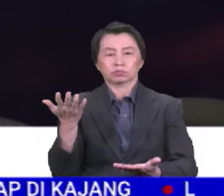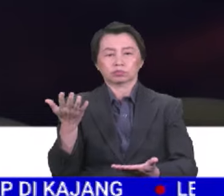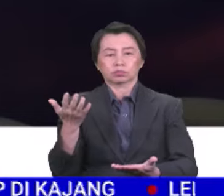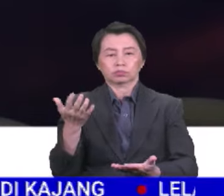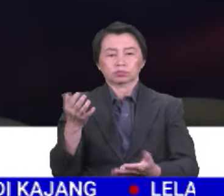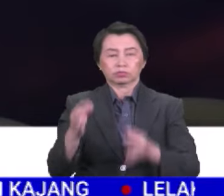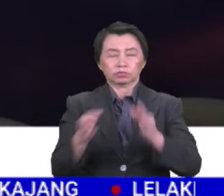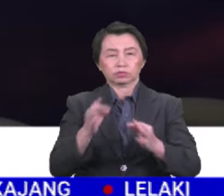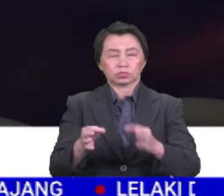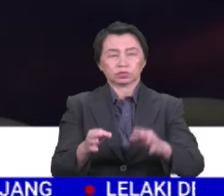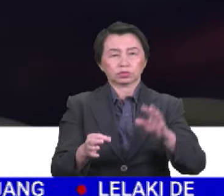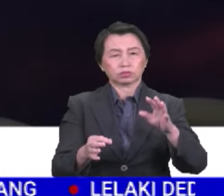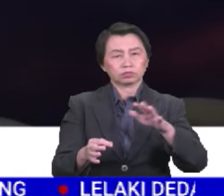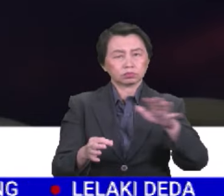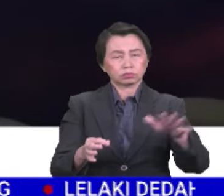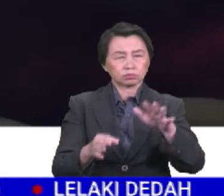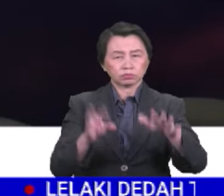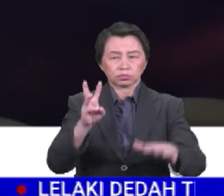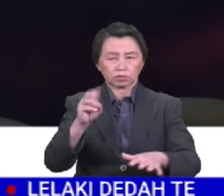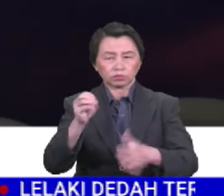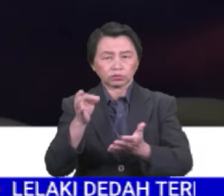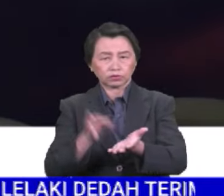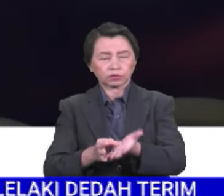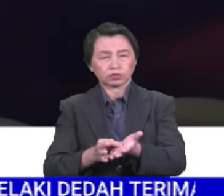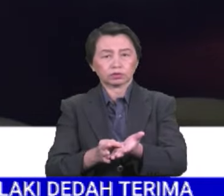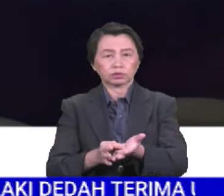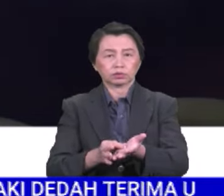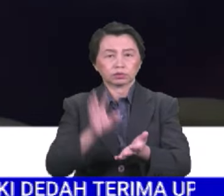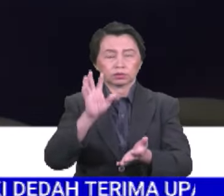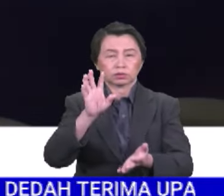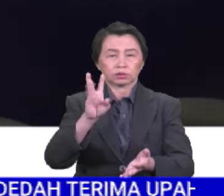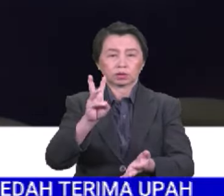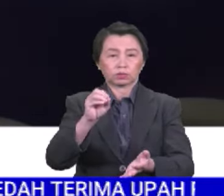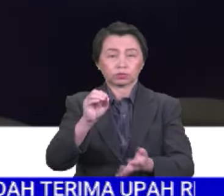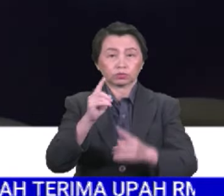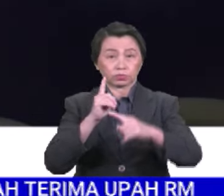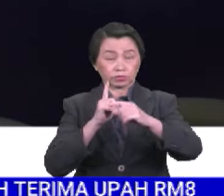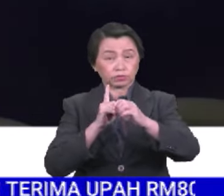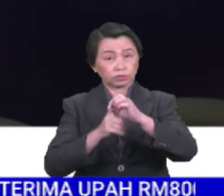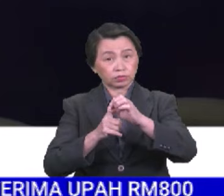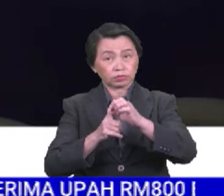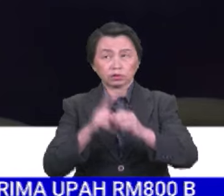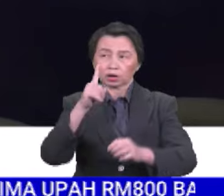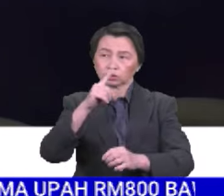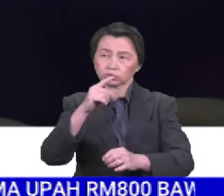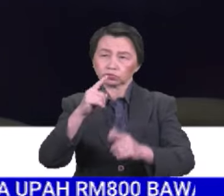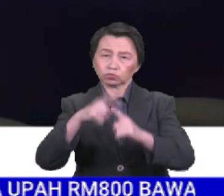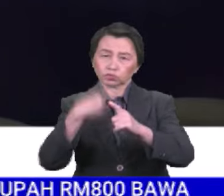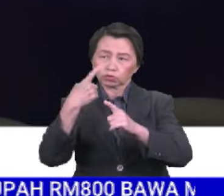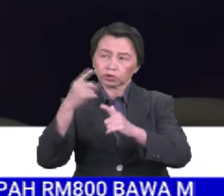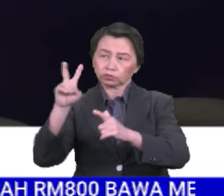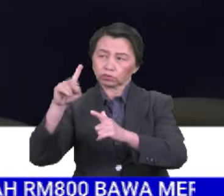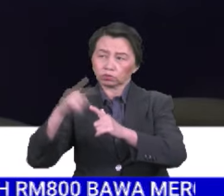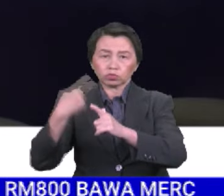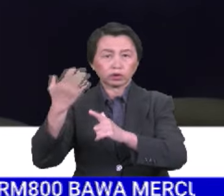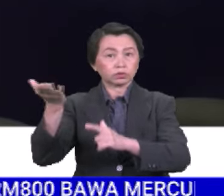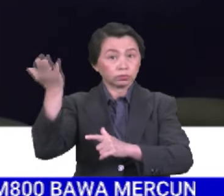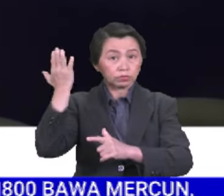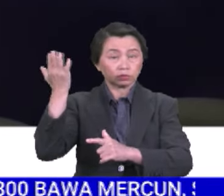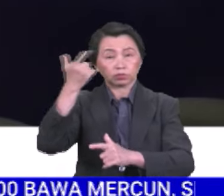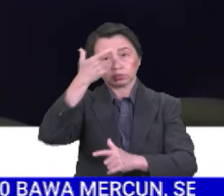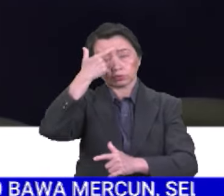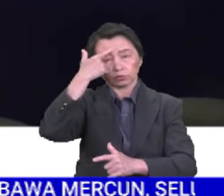subsidi 60 sen itu baik pada satu bulan dua bulan yang lalu because the cost